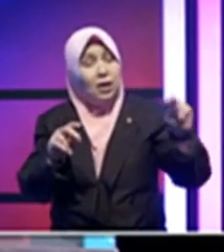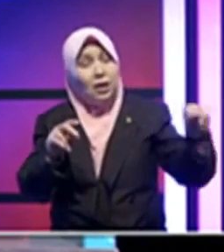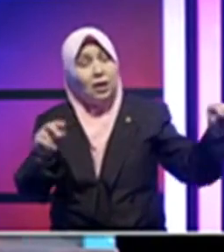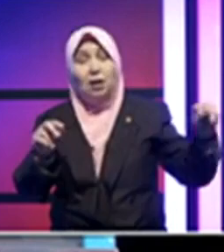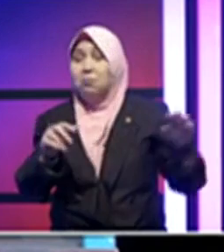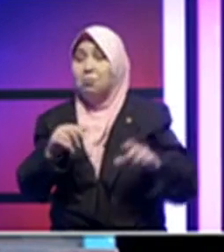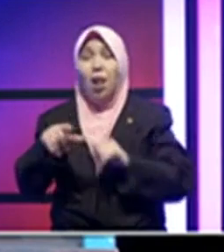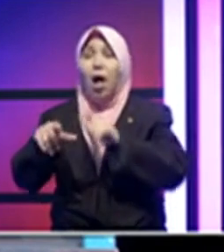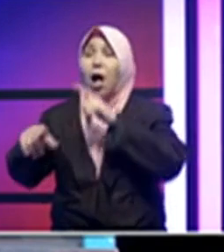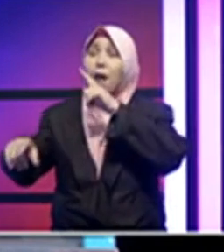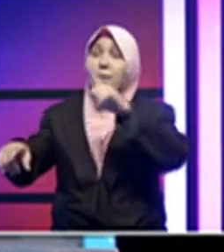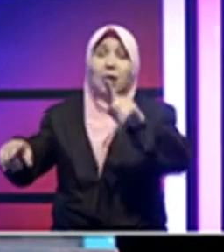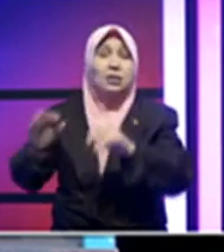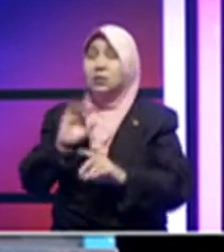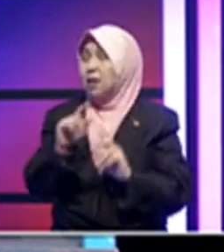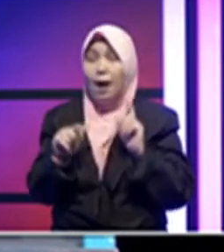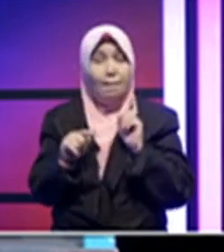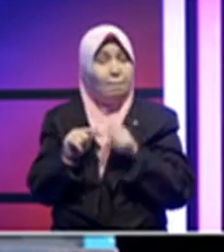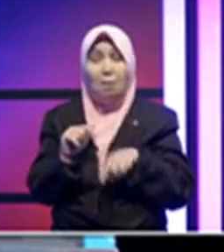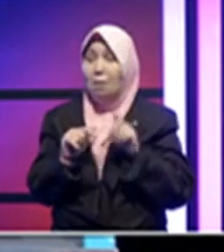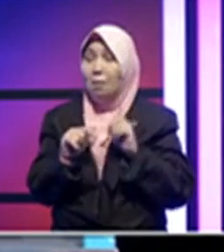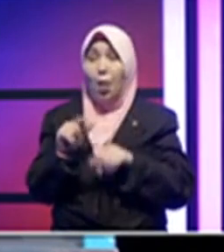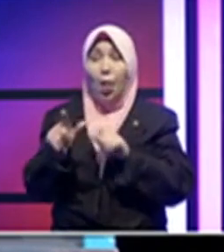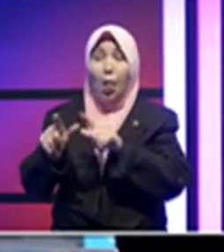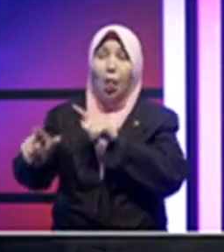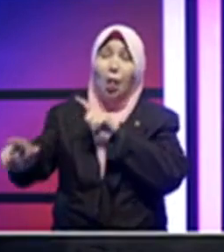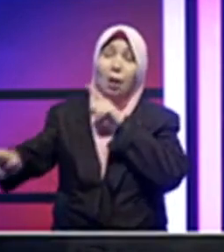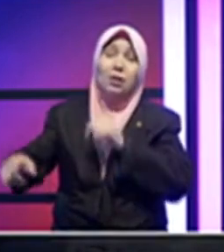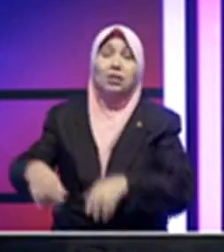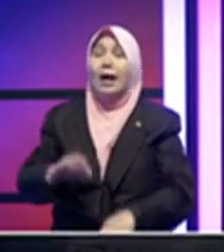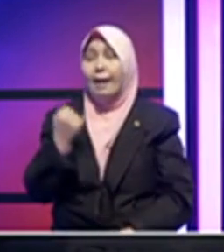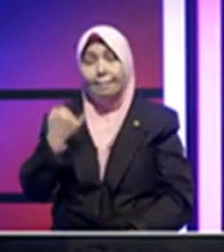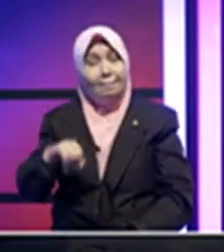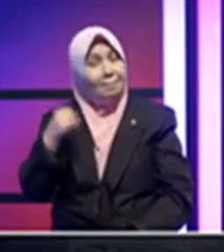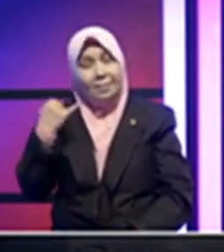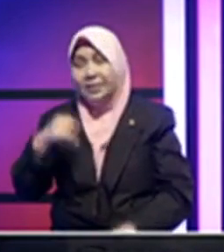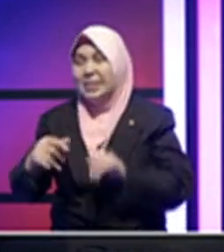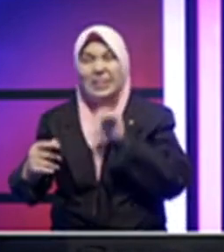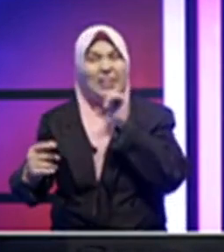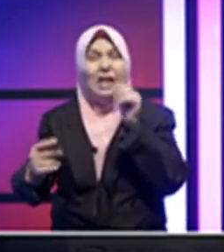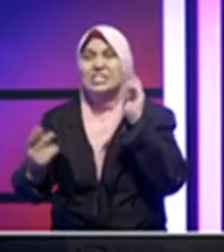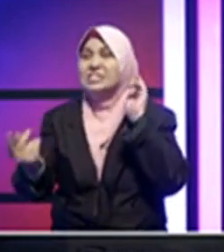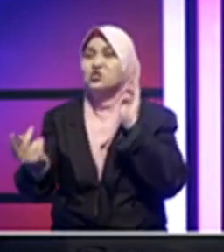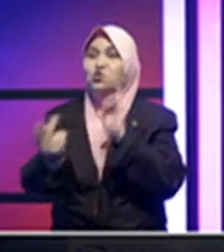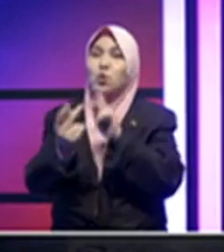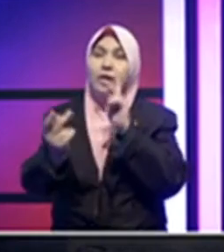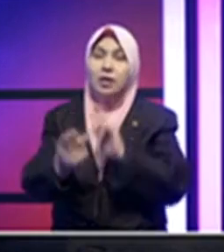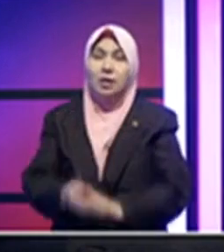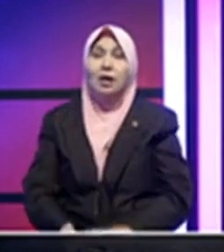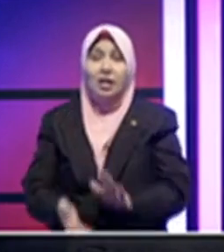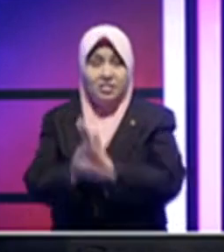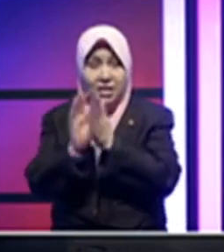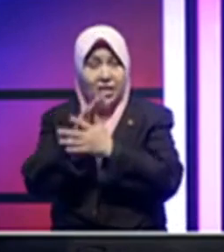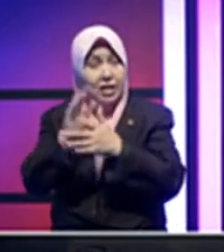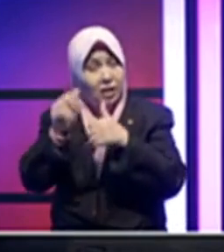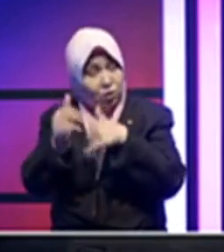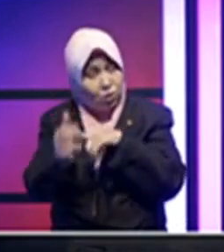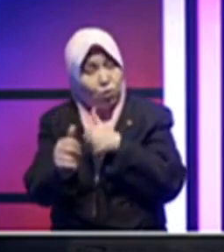din. Masuk laju pula. Iya, tak sesuai. Tak sesuai. Jadi kadar. Ikut kadar saja. Betul, Safas. Insya-Allah. Jadi itu pelajaran untuk